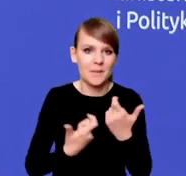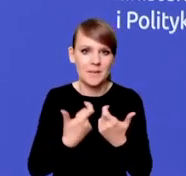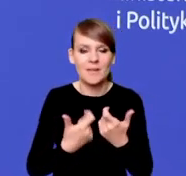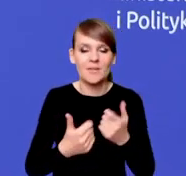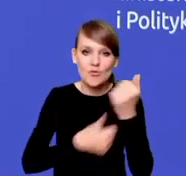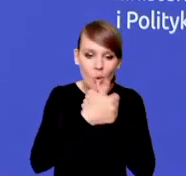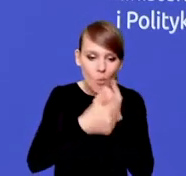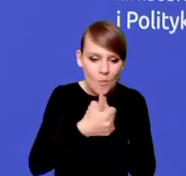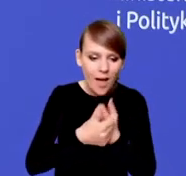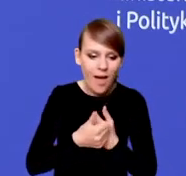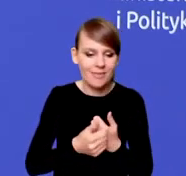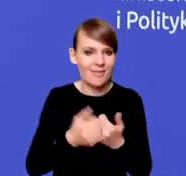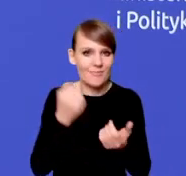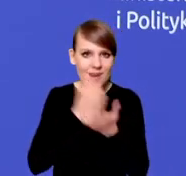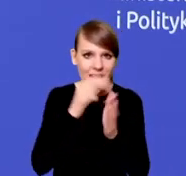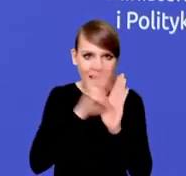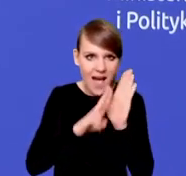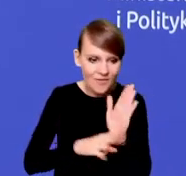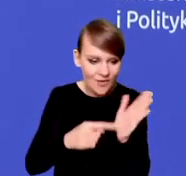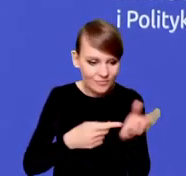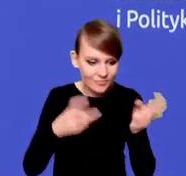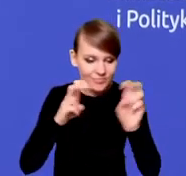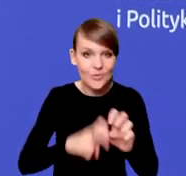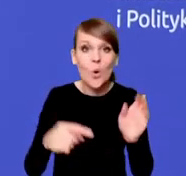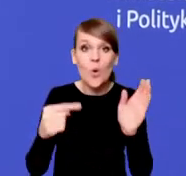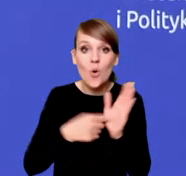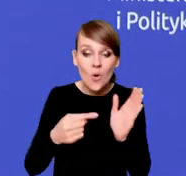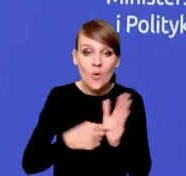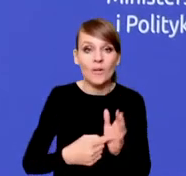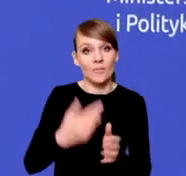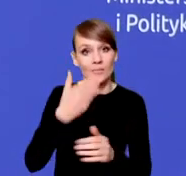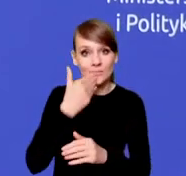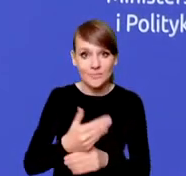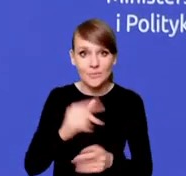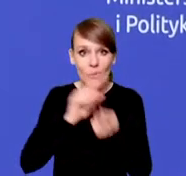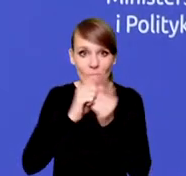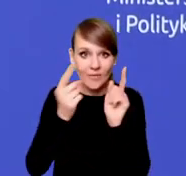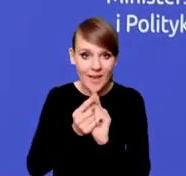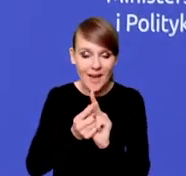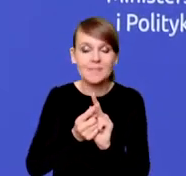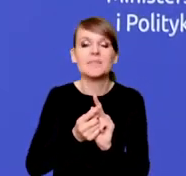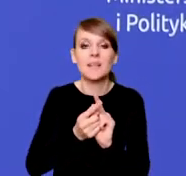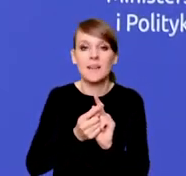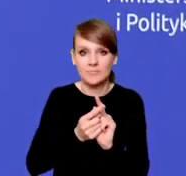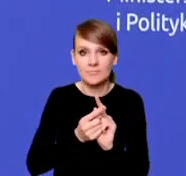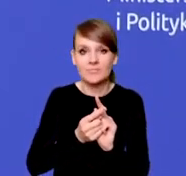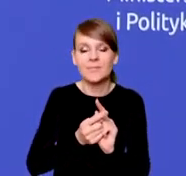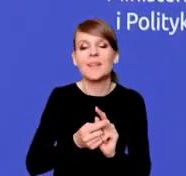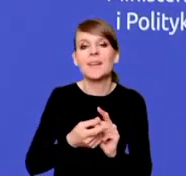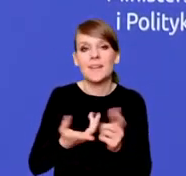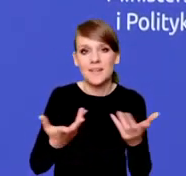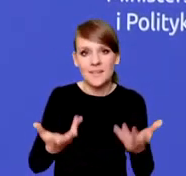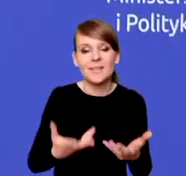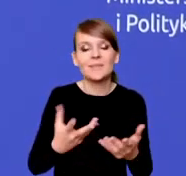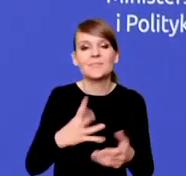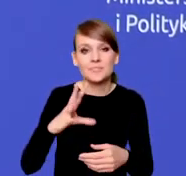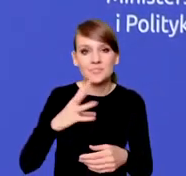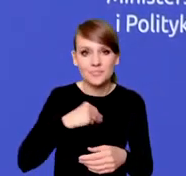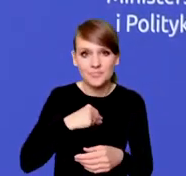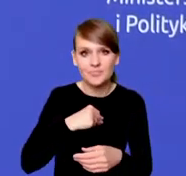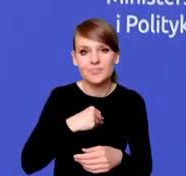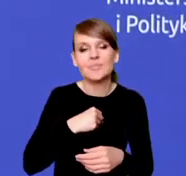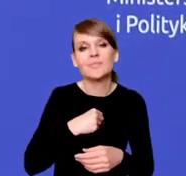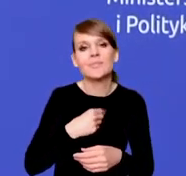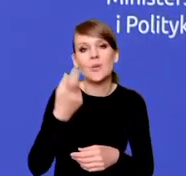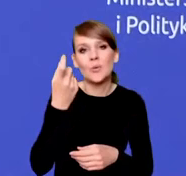dokumenty, akty prawne i dzięki takim spotkaniom możemy mieć troszkę